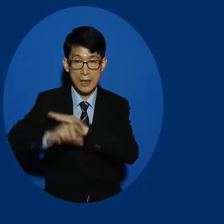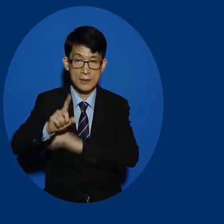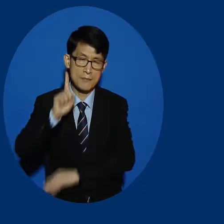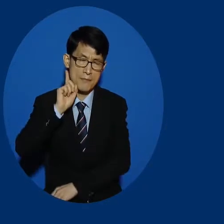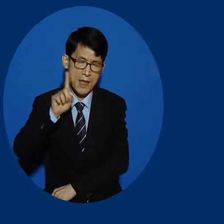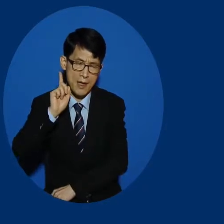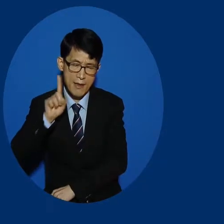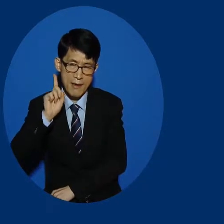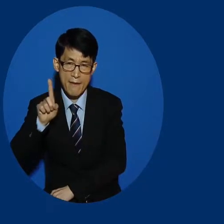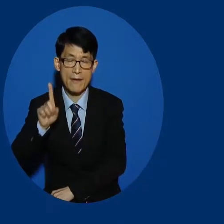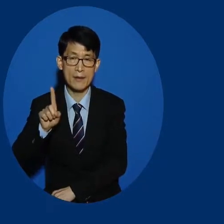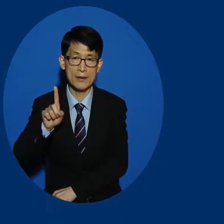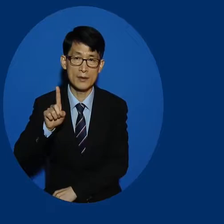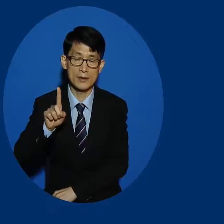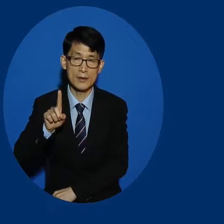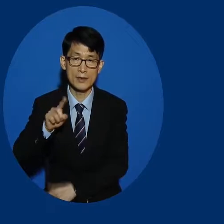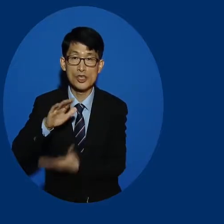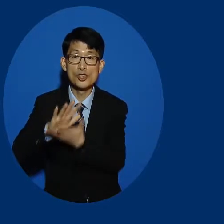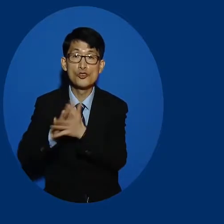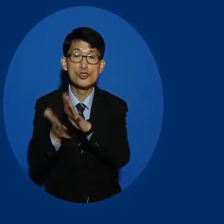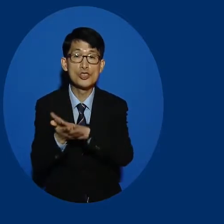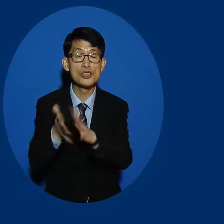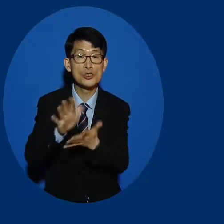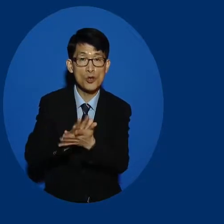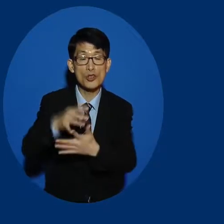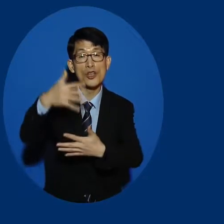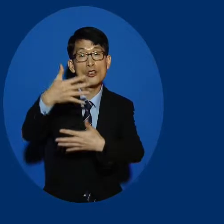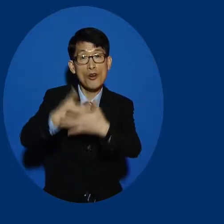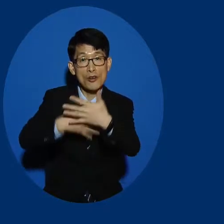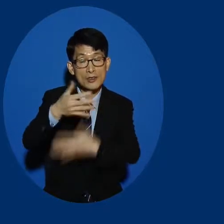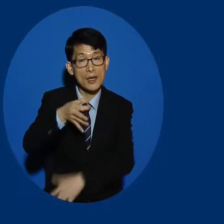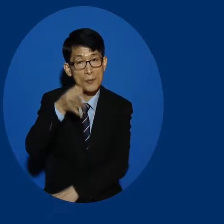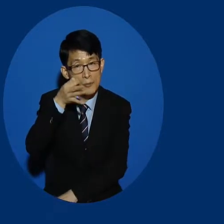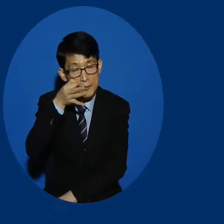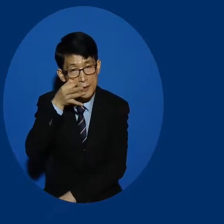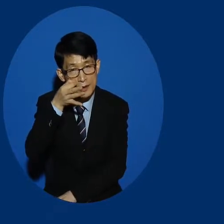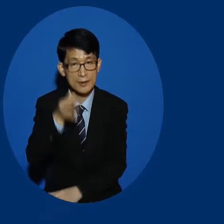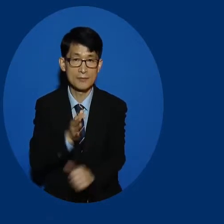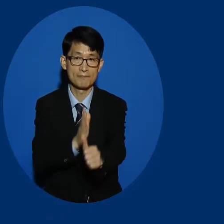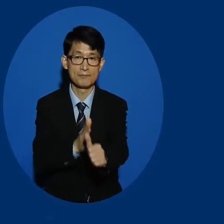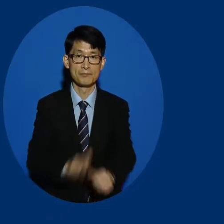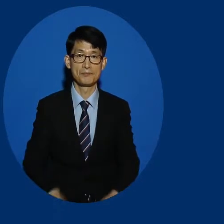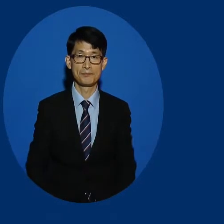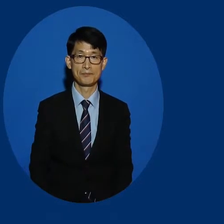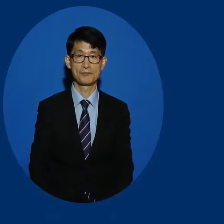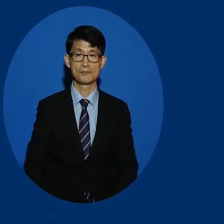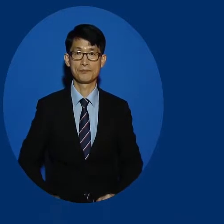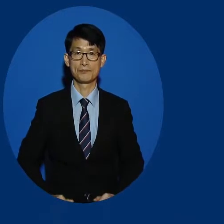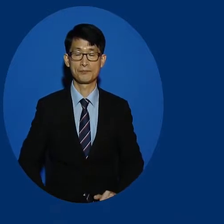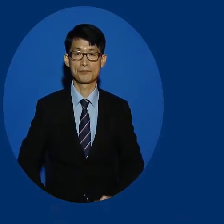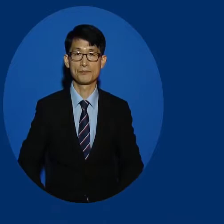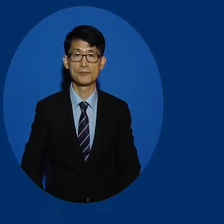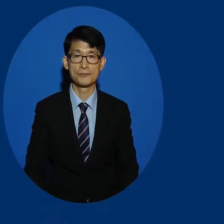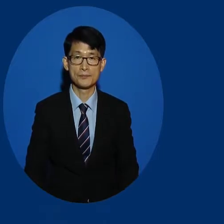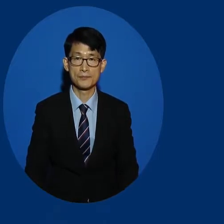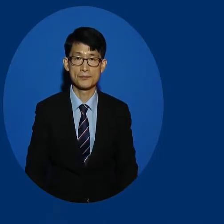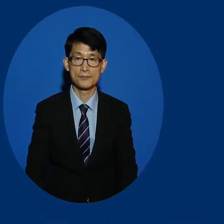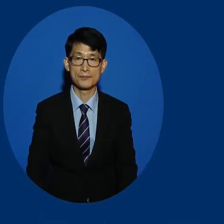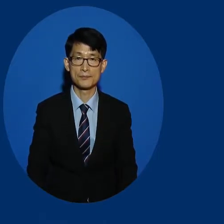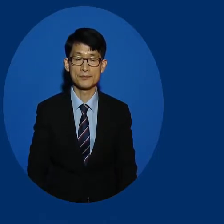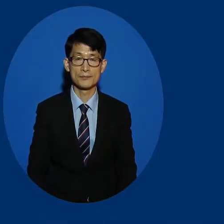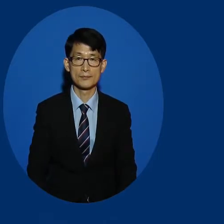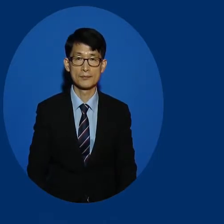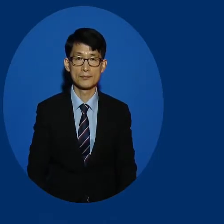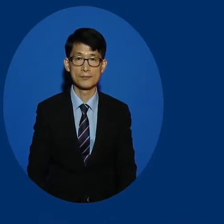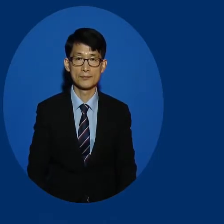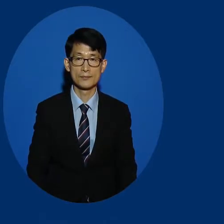방송되는 유치원 프로그램 영상을 잠깐 한번 보시죠. CBeebies, and I'm here with Pubsy